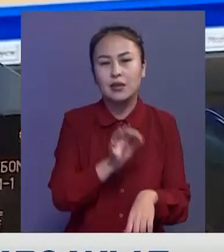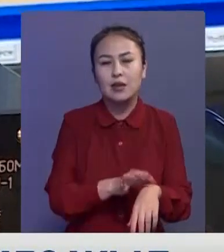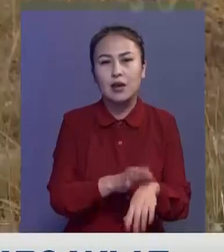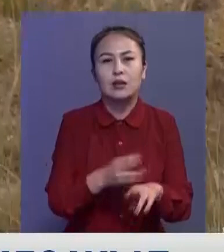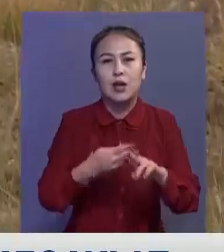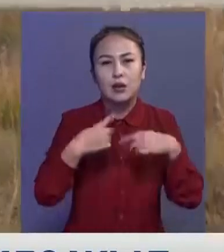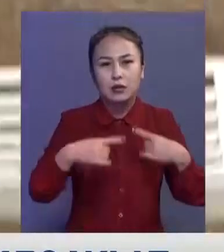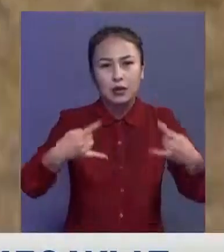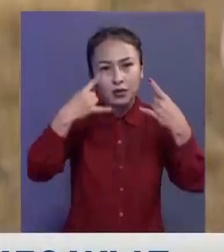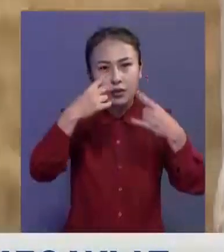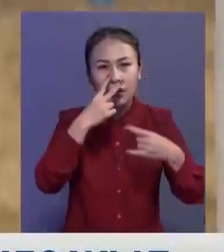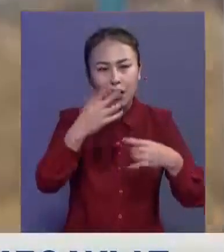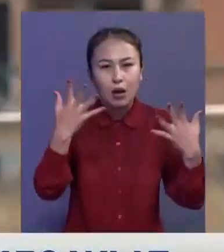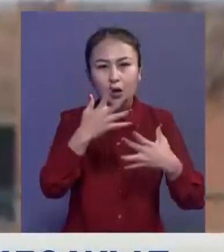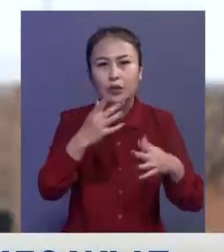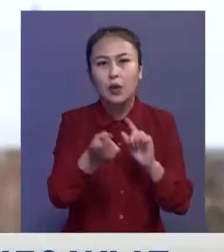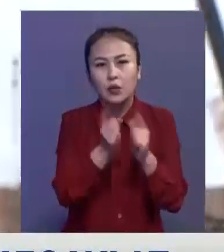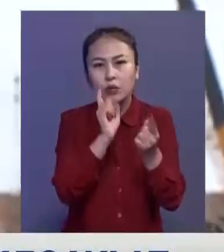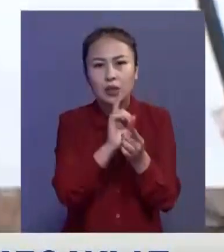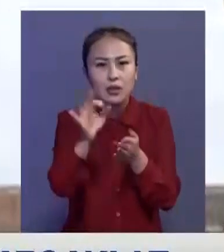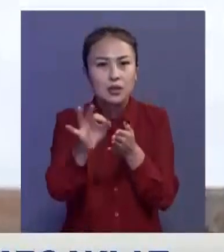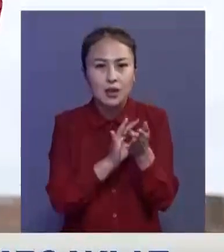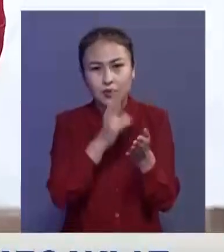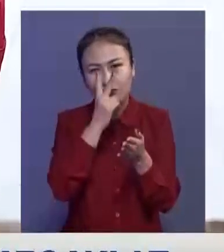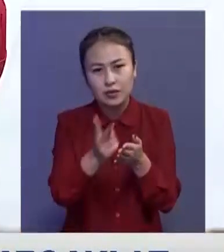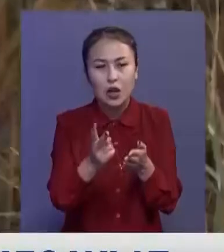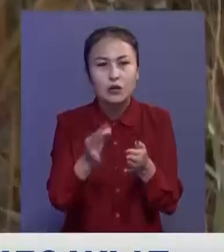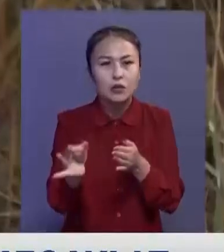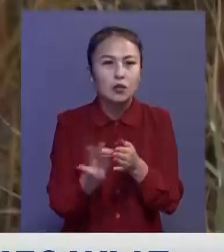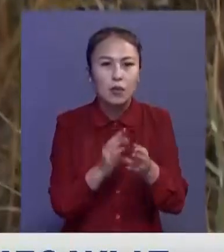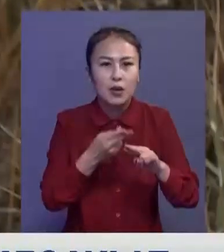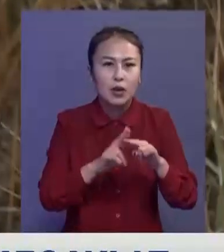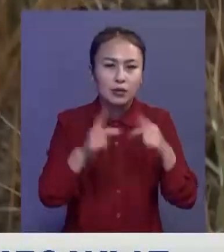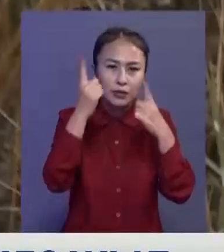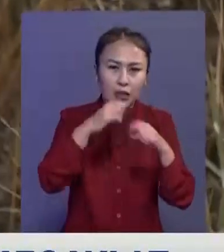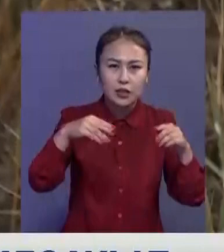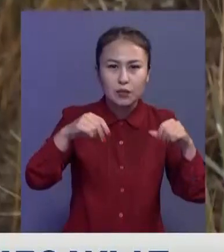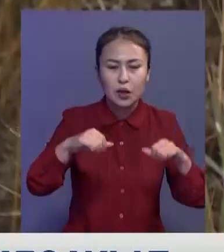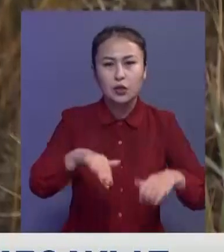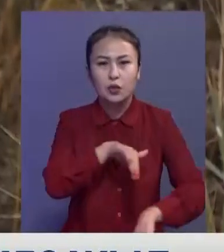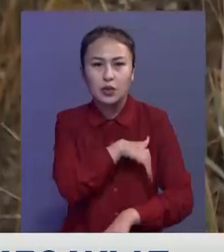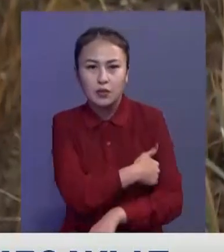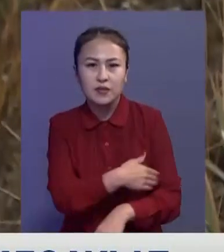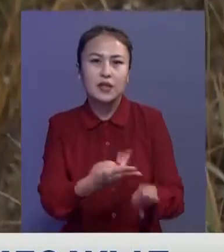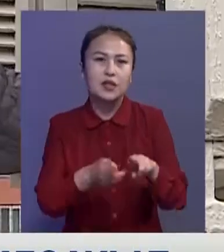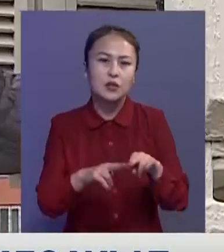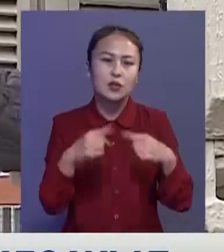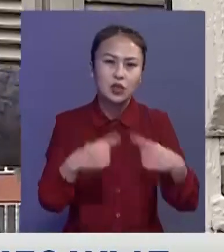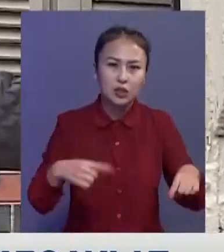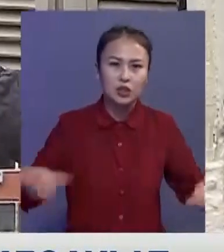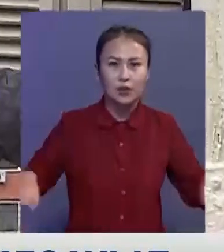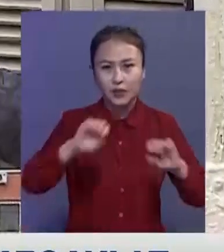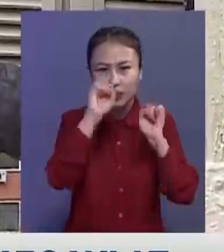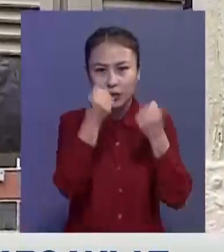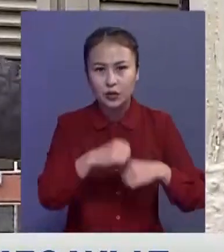сайын мониторға үңіліп, қандай да бір өзгерісті көзден таса қылмауға тырысады. Ауа және топырақ бетінің температурасы, атмосфералық қысым,